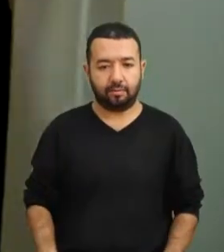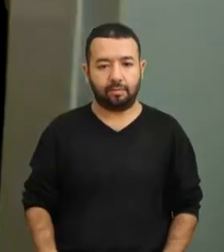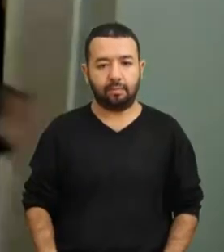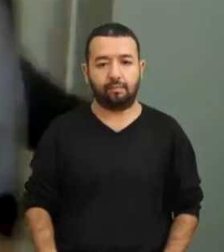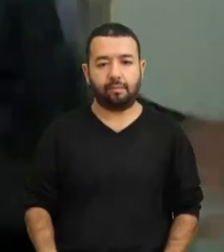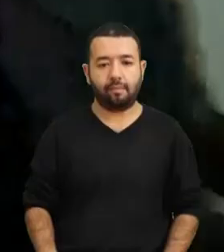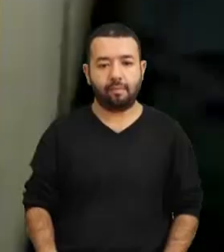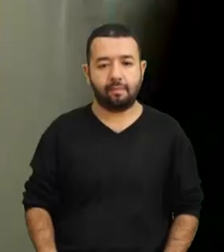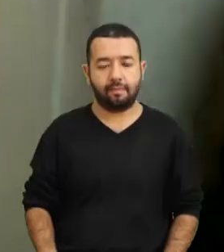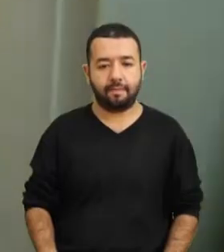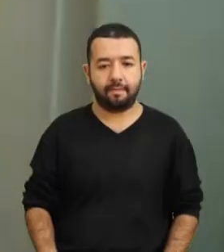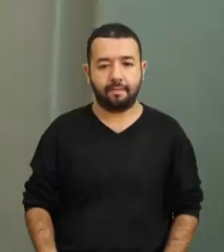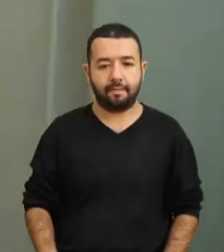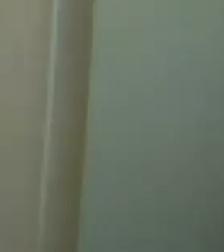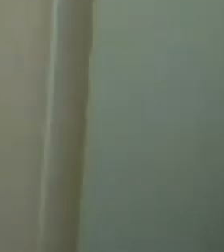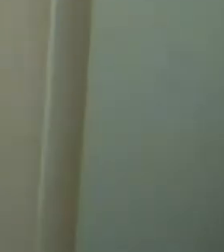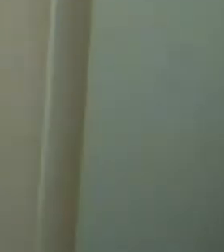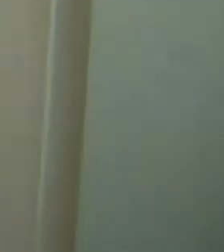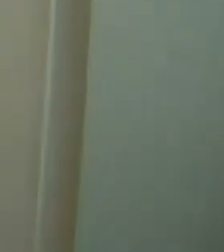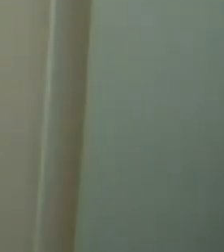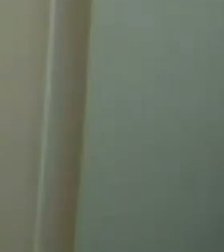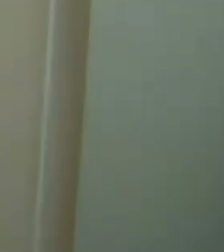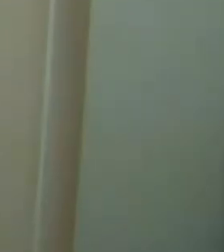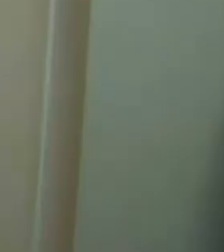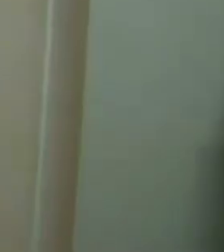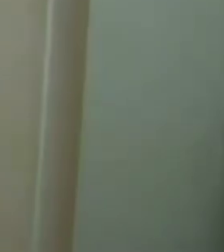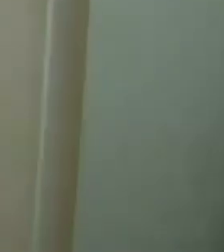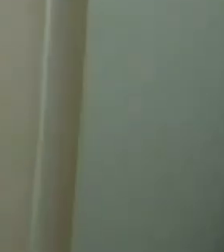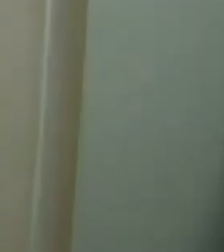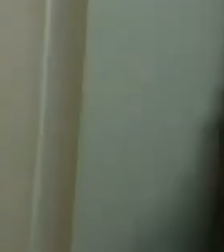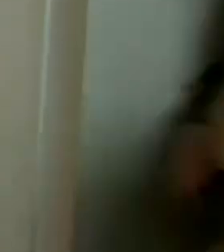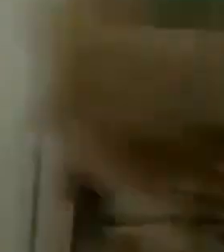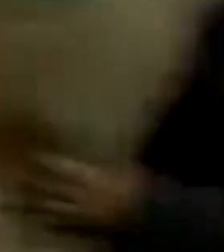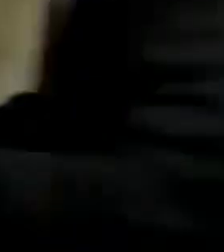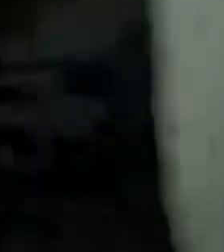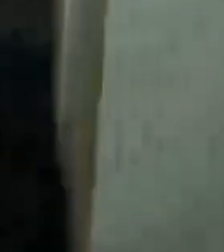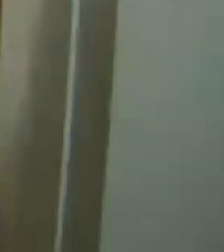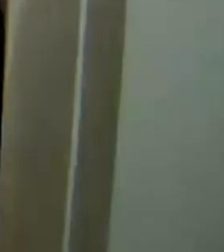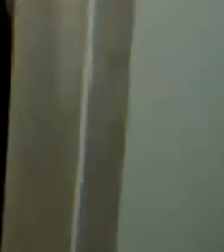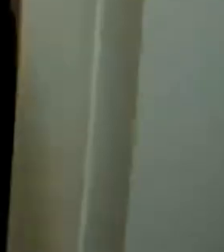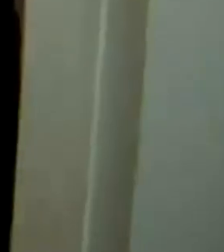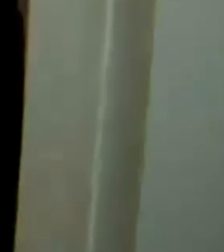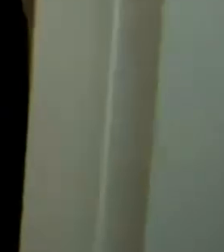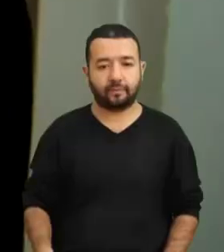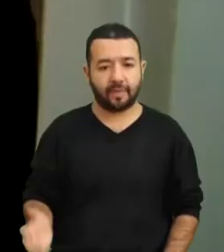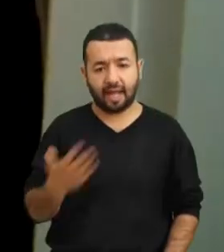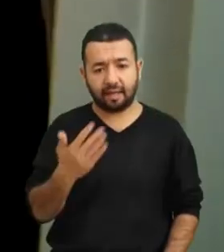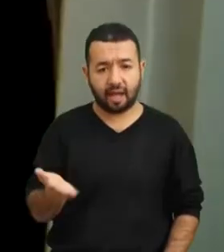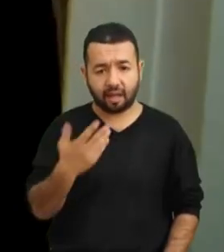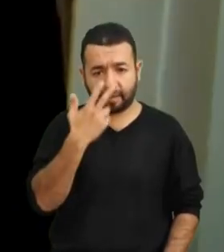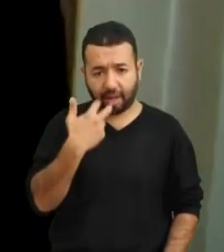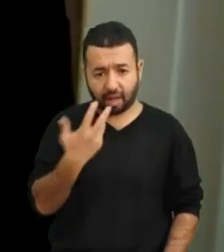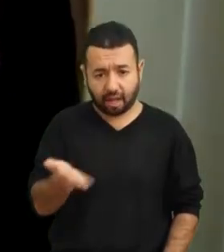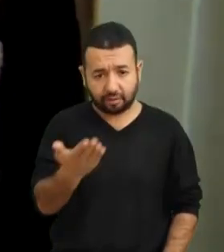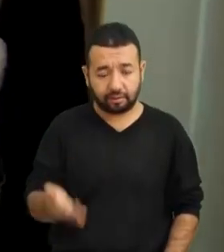Badire taba rengi deri çantasını koluna takıp aynanın karşısına geçtiği sırada Mahmut bir buket çiçekle hole geldi. Hadi ya hala